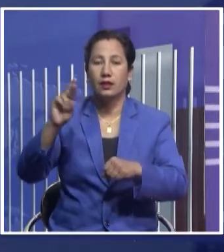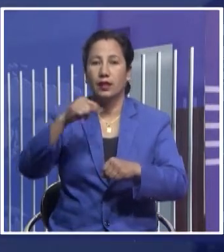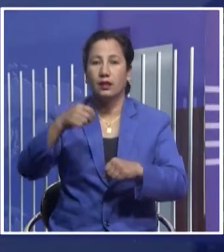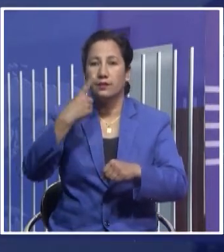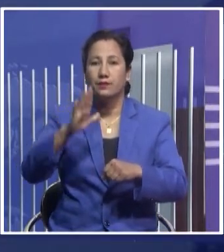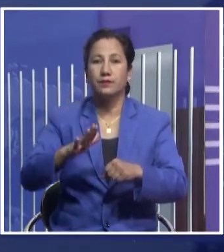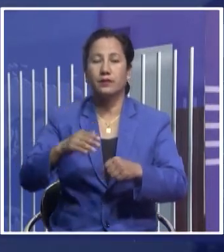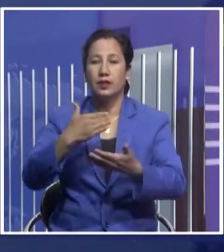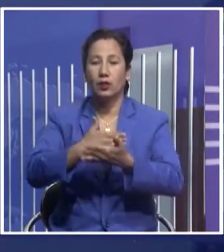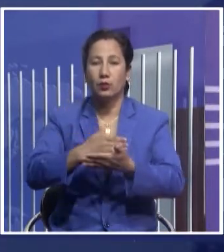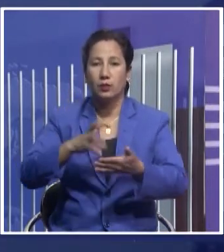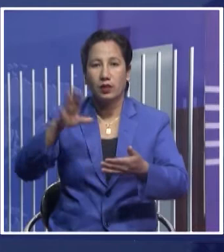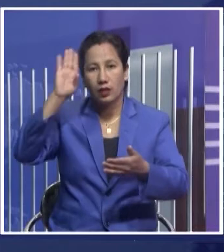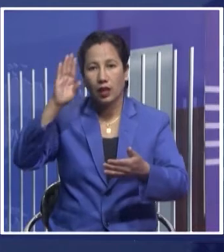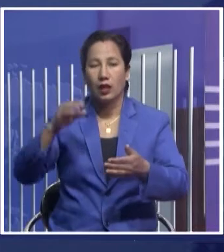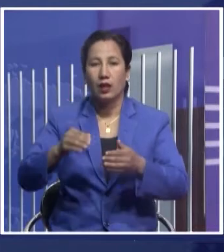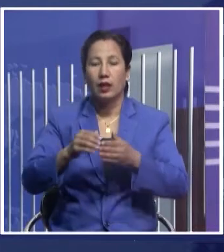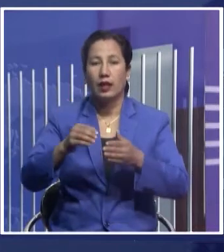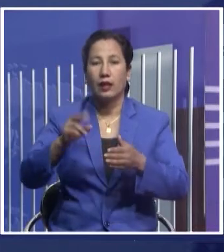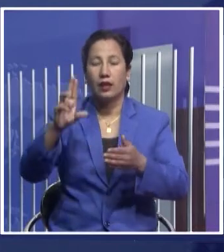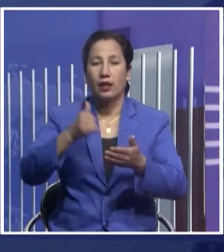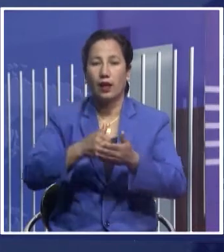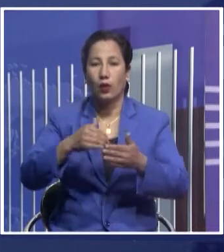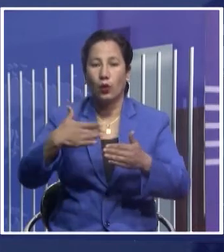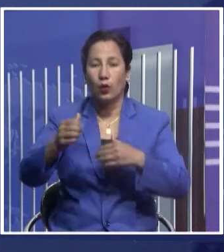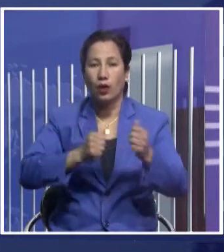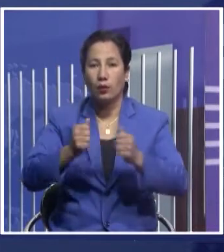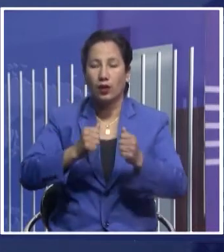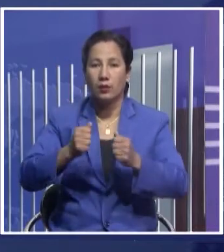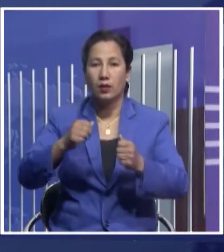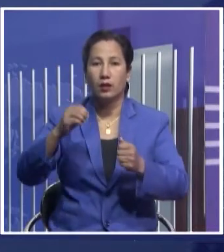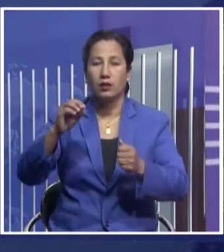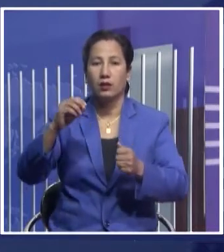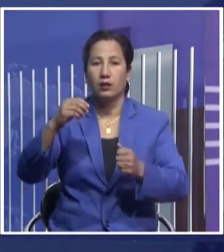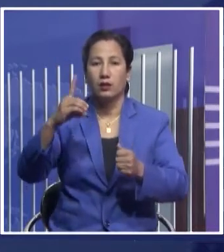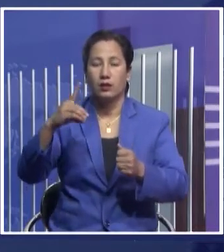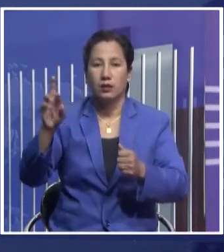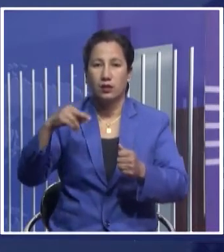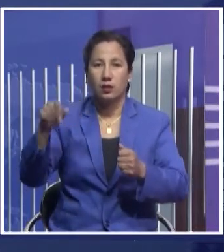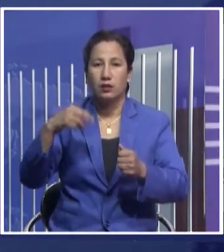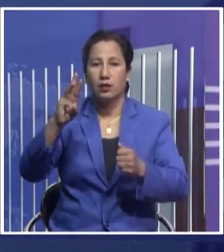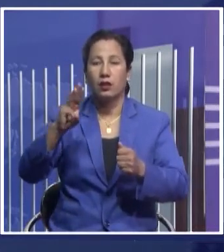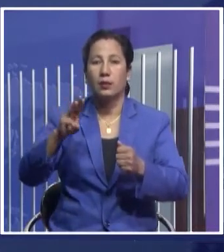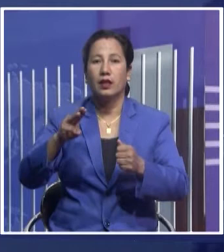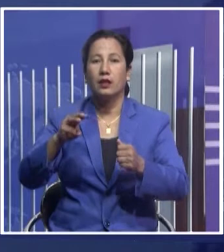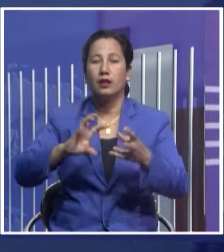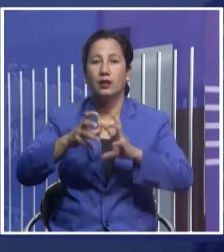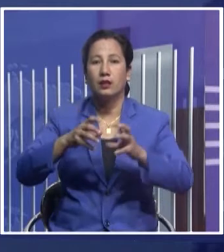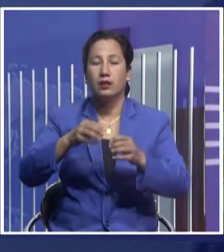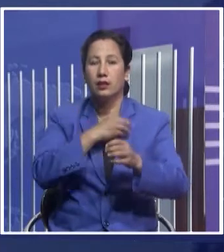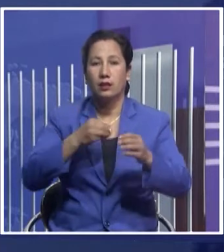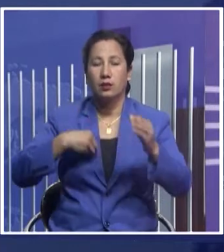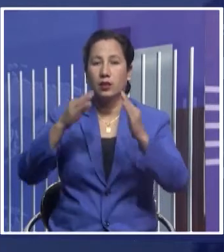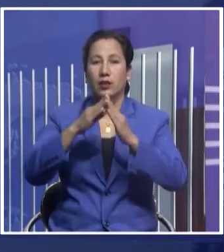लुम्बिनी प्रदेश सरकारको लगानीमा दाङको लमहीमा ट्रमा सेन्टर निर्माण सुरु भएको छ 4 तले सुविधा सम्पन्न अस्पताल भवन